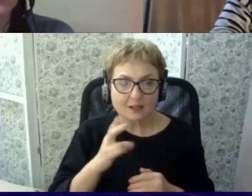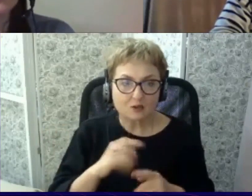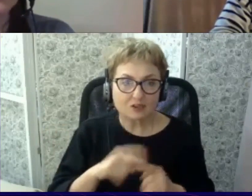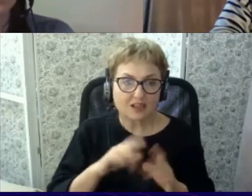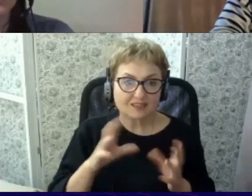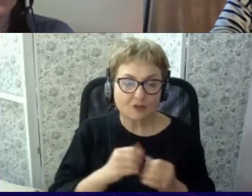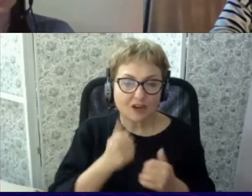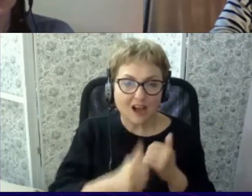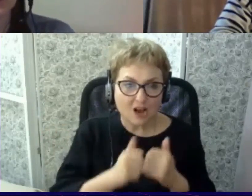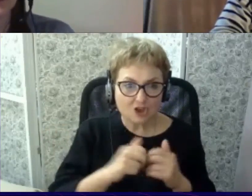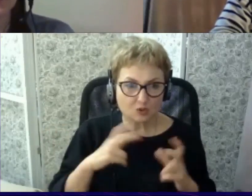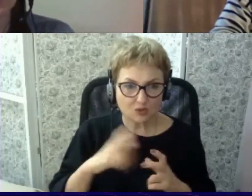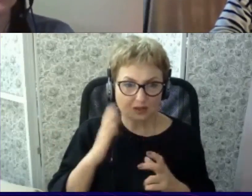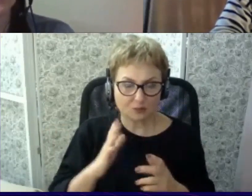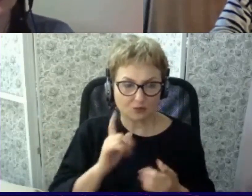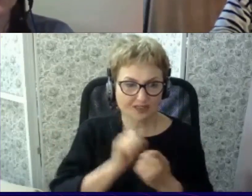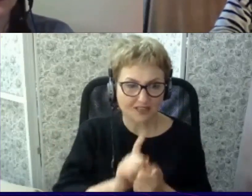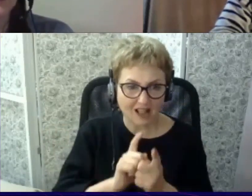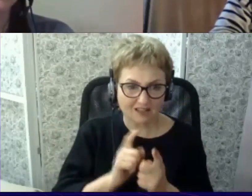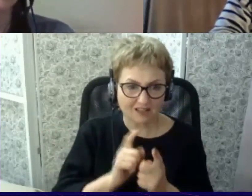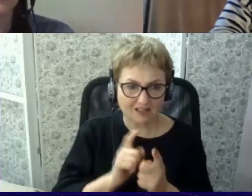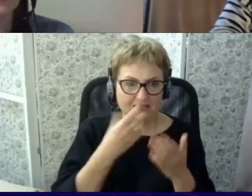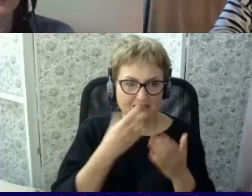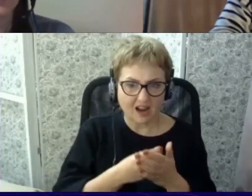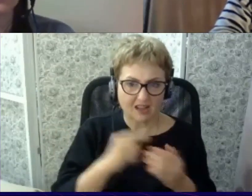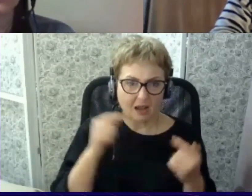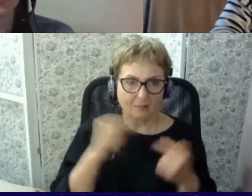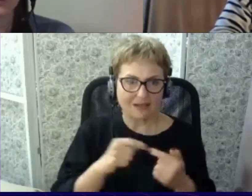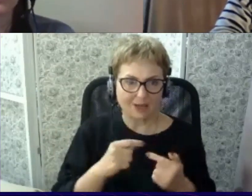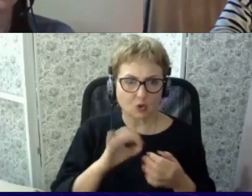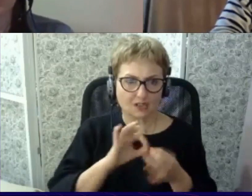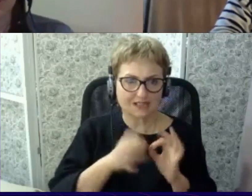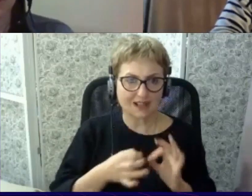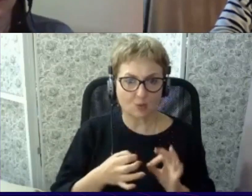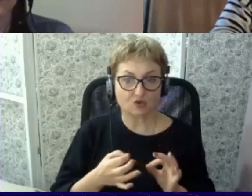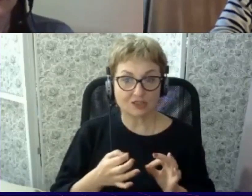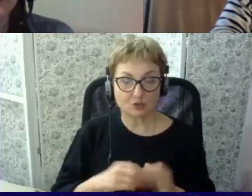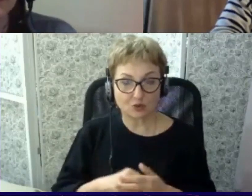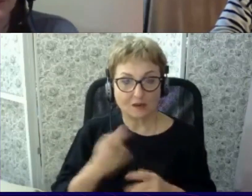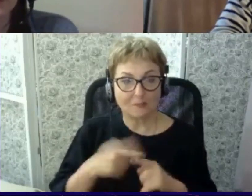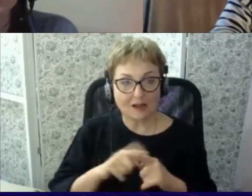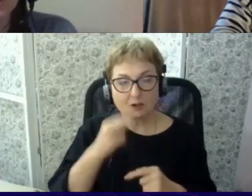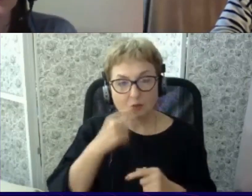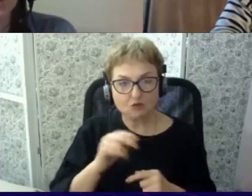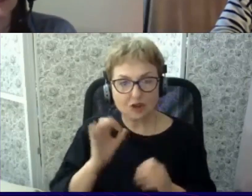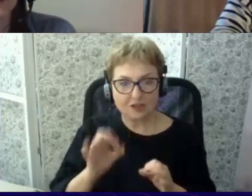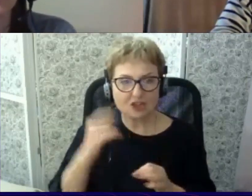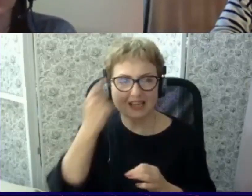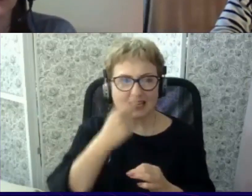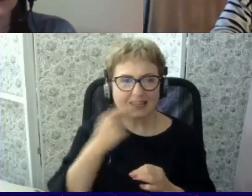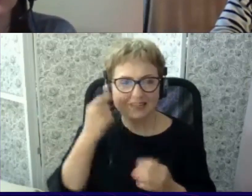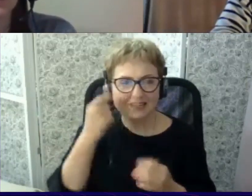но, скорее всего, каждый студент будет сталкиваться со своей определенной сложностью. Поэтому лучше, конечно,